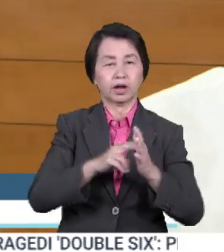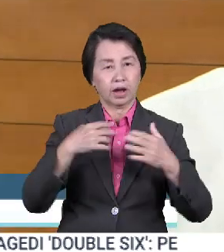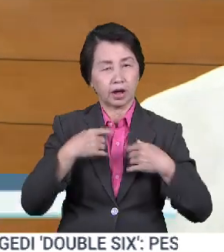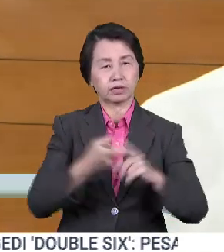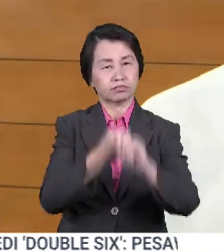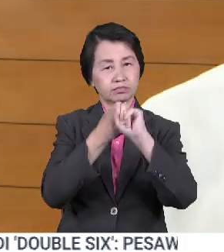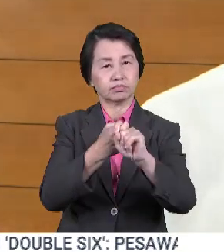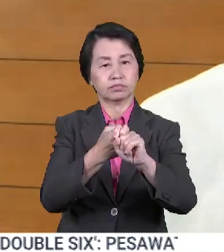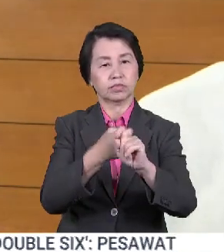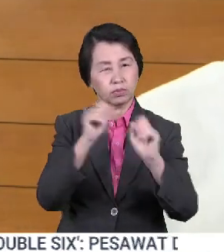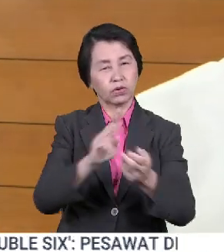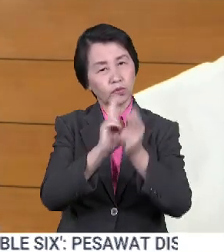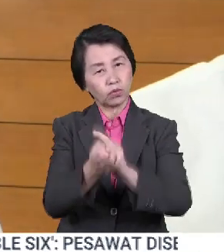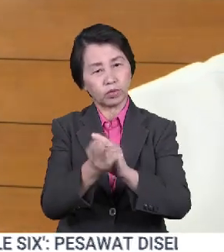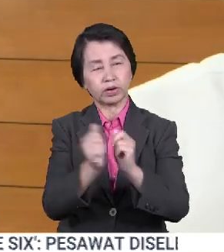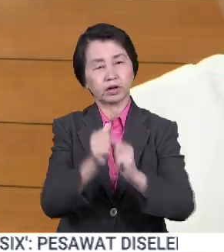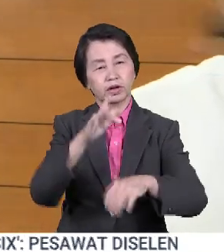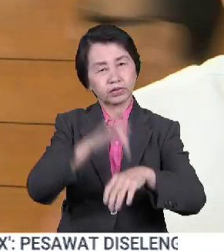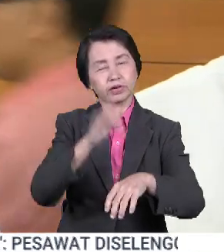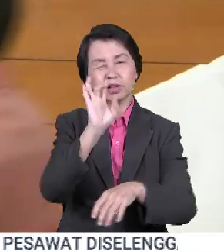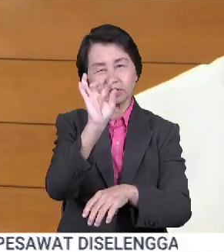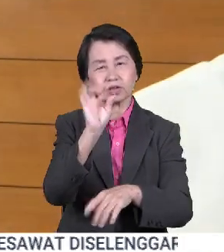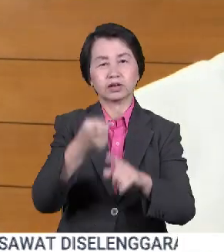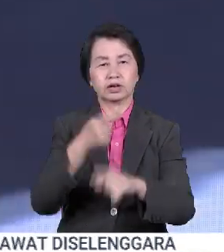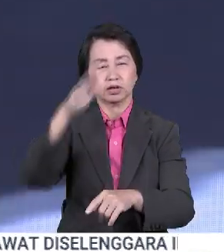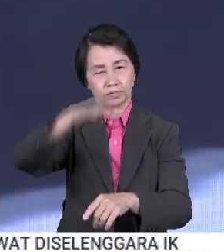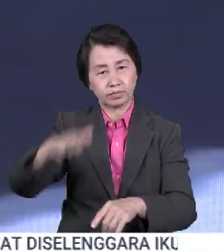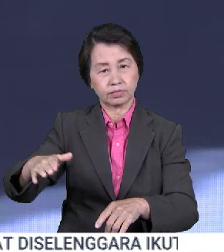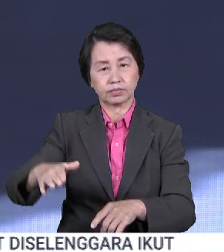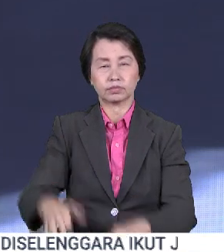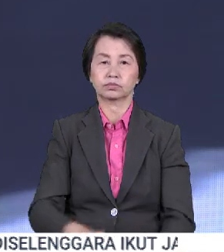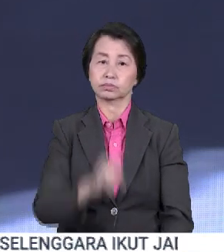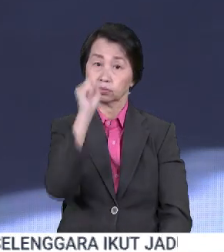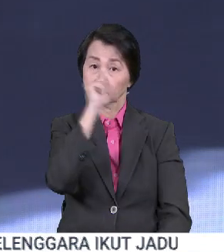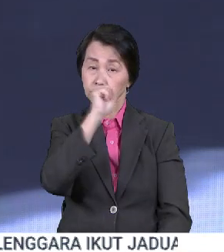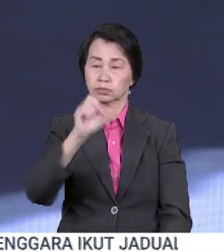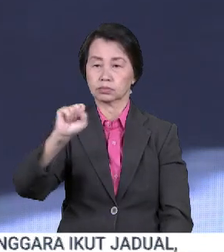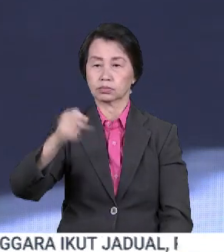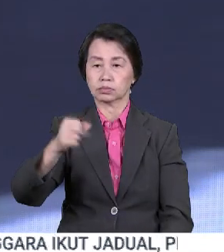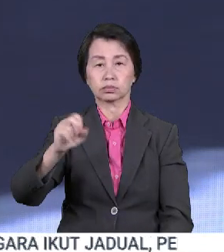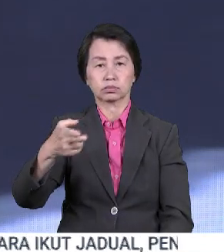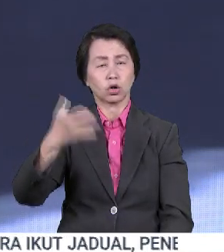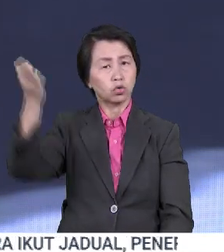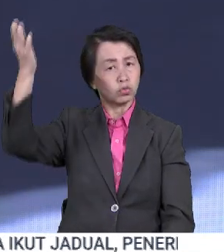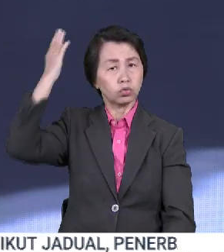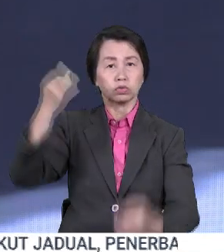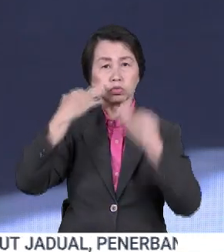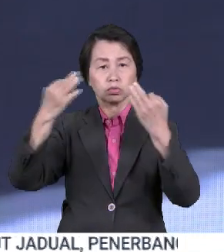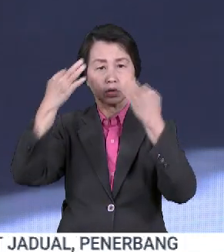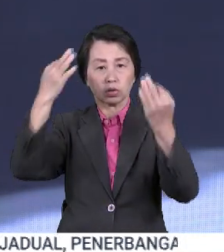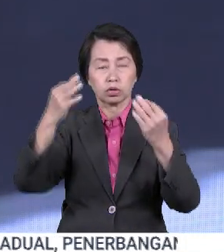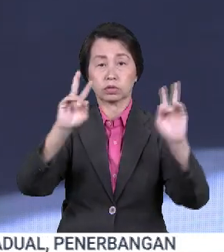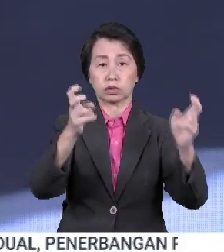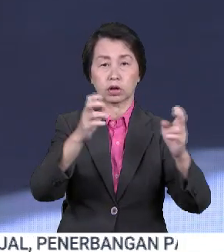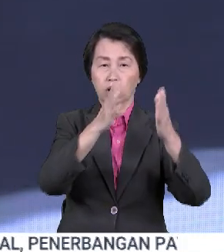pertalian yang boleh diubah dengan sentuhan yang sikit pada adik-beradik tu sendiri. Penyanyi Syah Jiri yang dahulunya terkenal dengan lagu